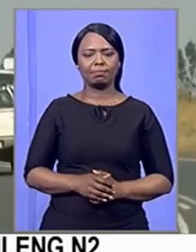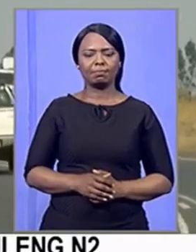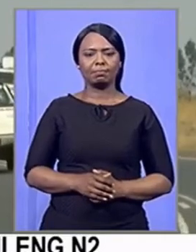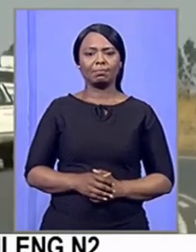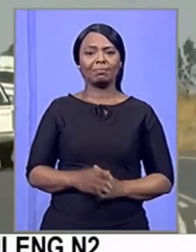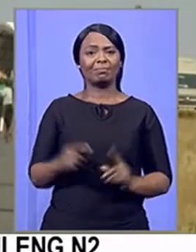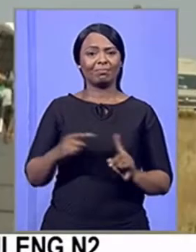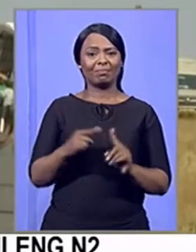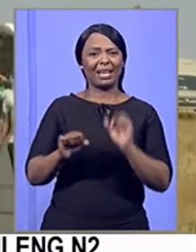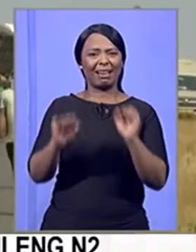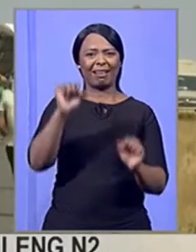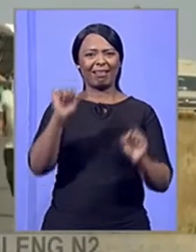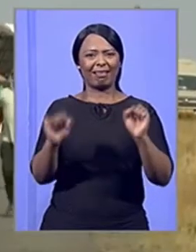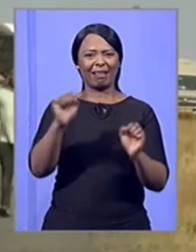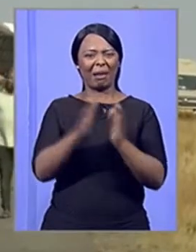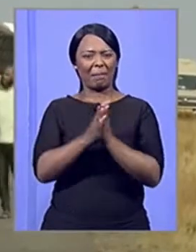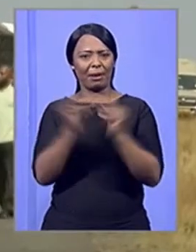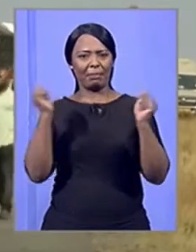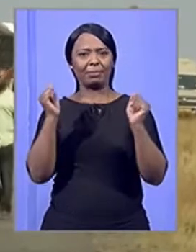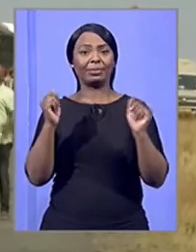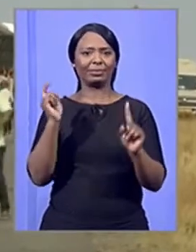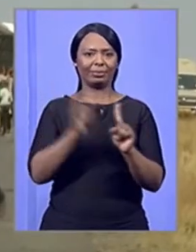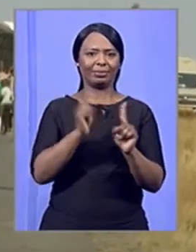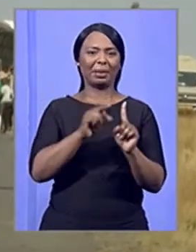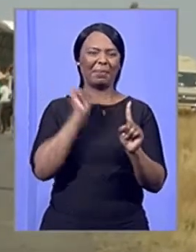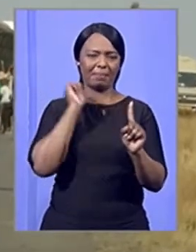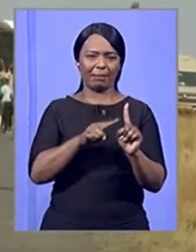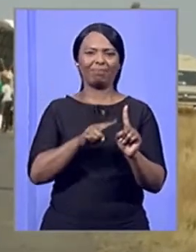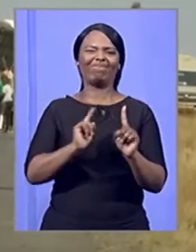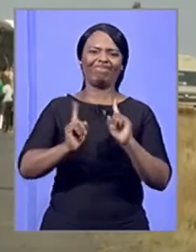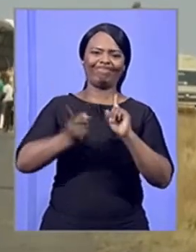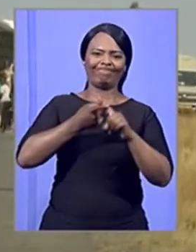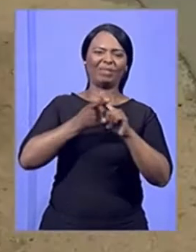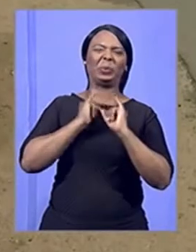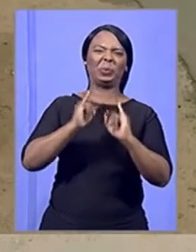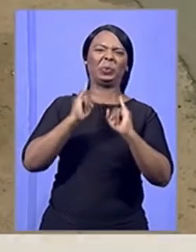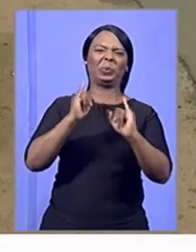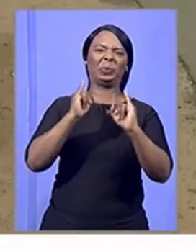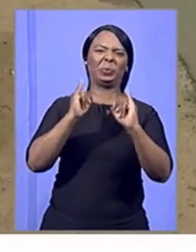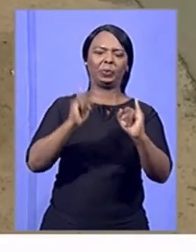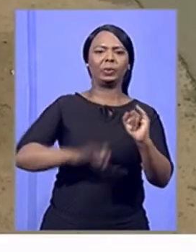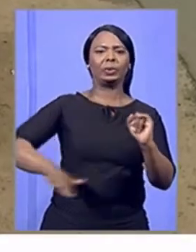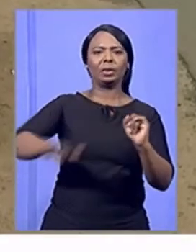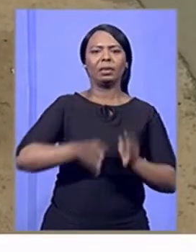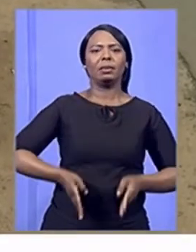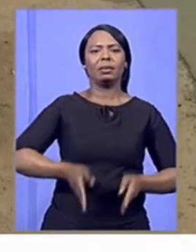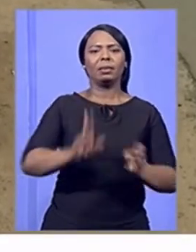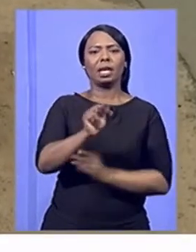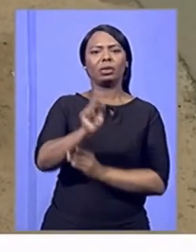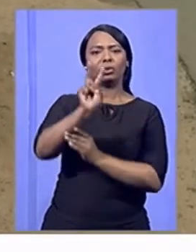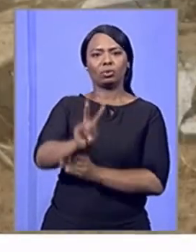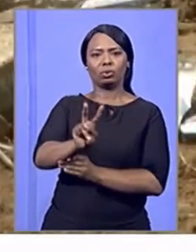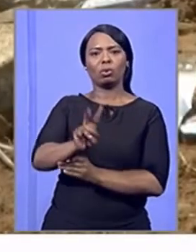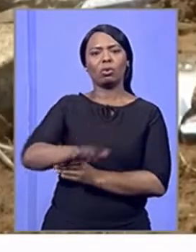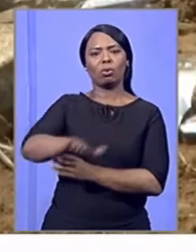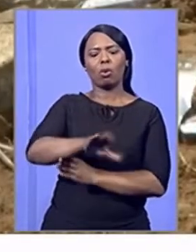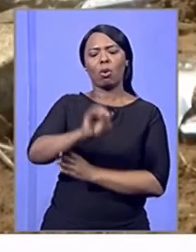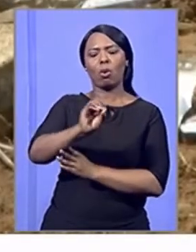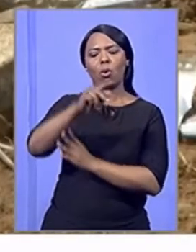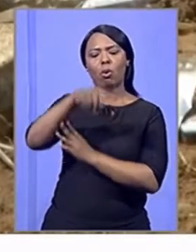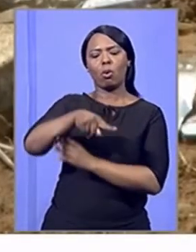Ho kganna ha bohlaswa ha seboseso sia ya ho dumelwa e le sesosa sa kotsi e nyarosang mmele e etsaetseng mileng wa N2 sebakeng sa Uphongolo